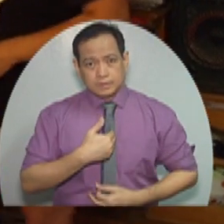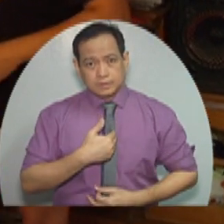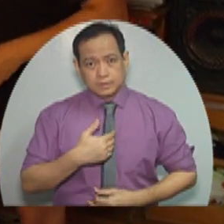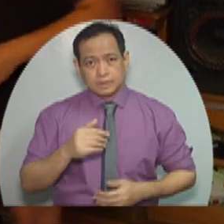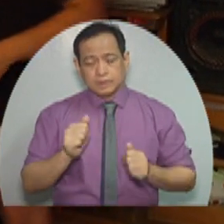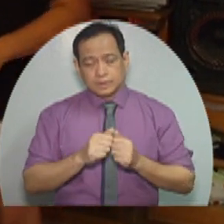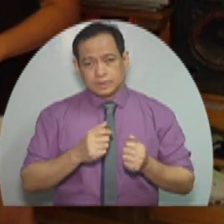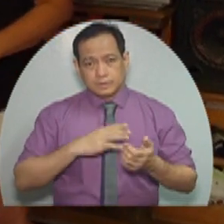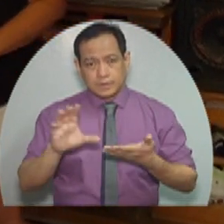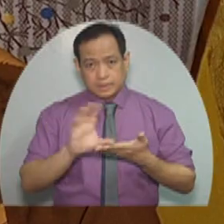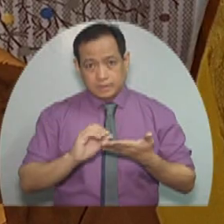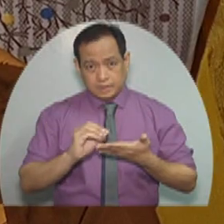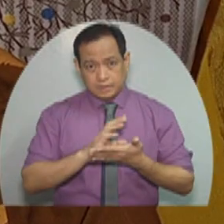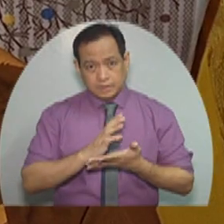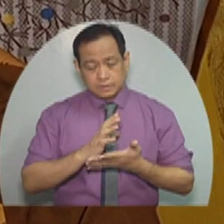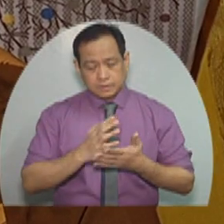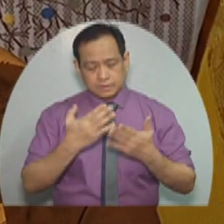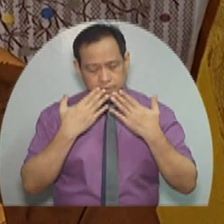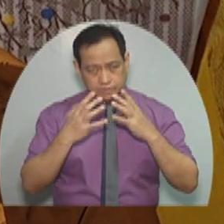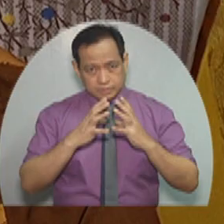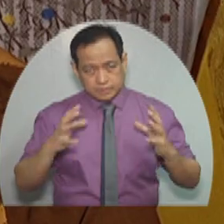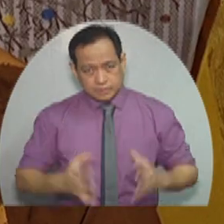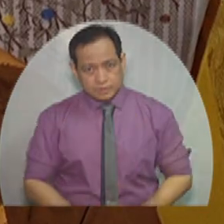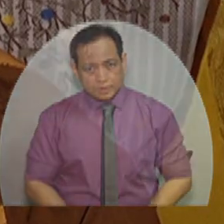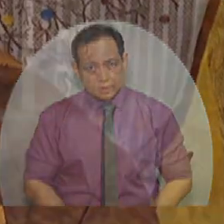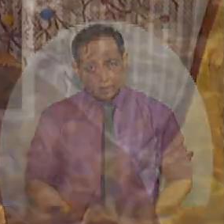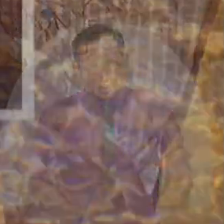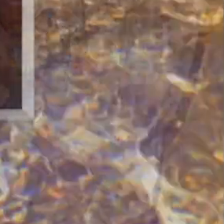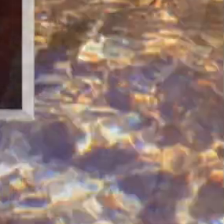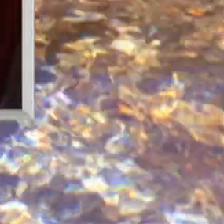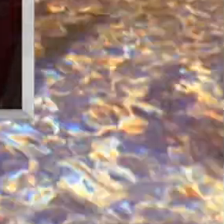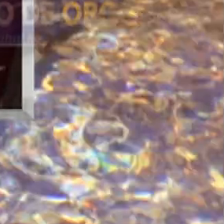sa sakit ko po na cancer. Maraming salamat po sa inyo.